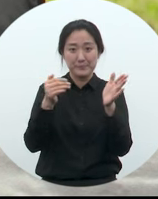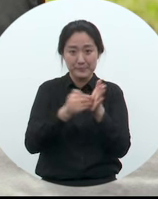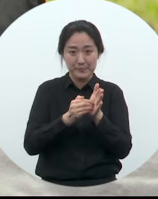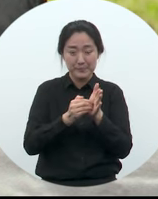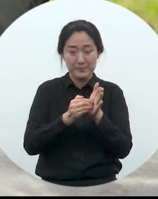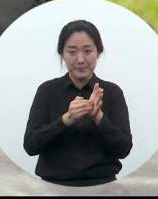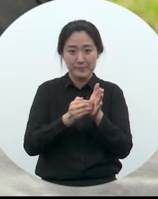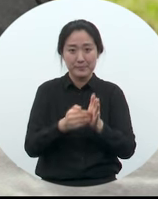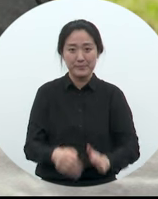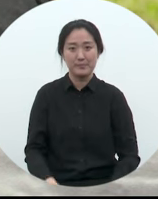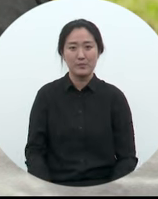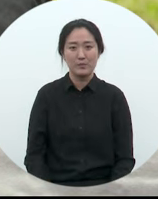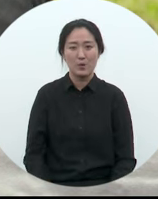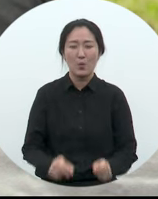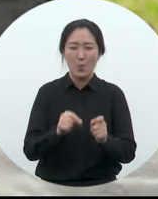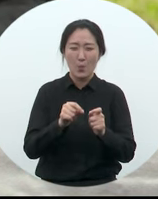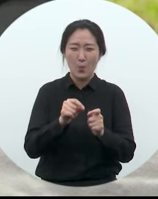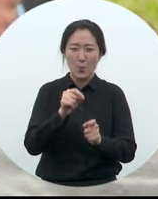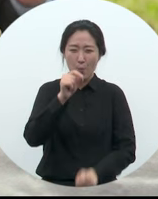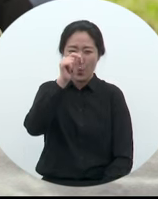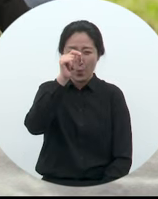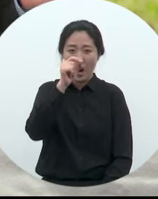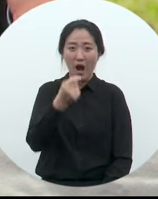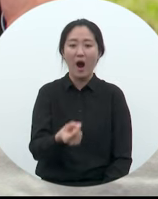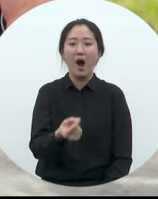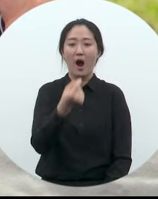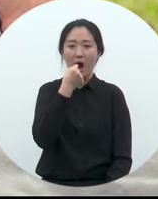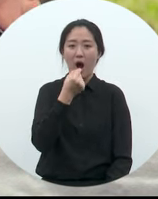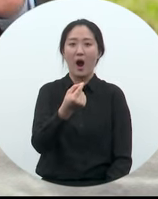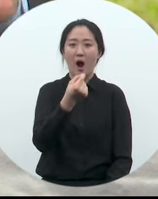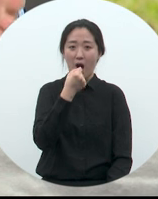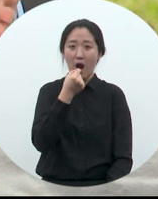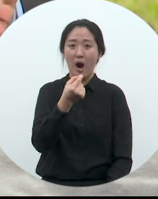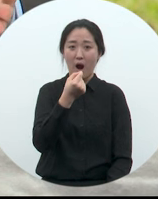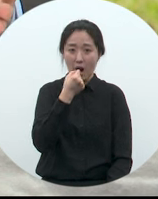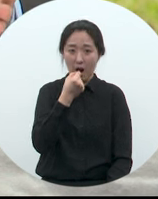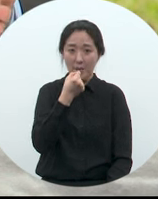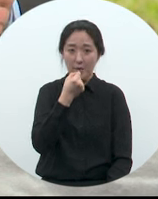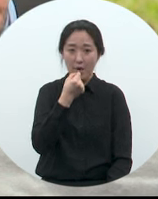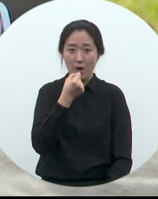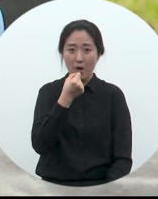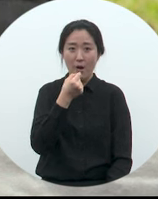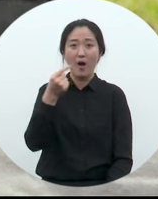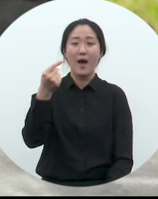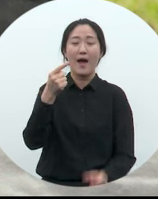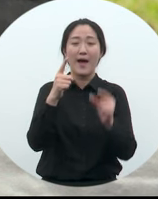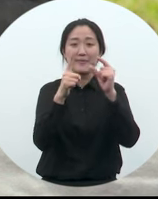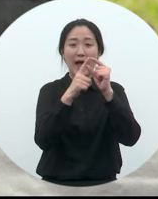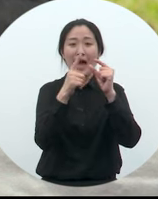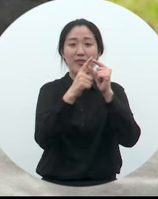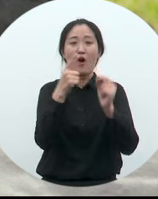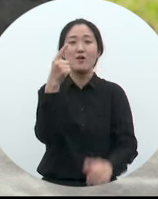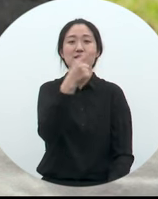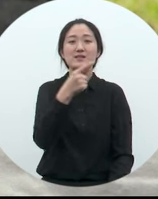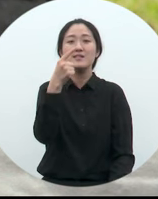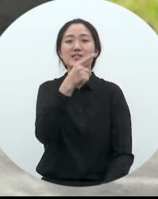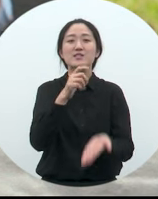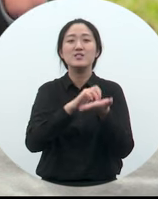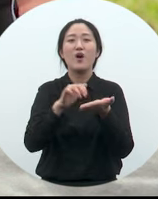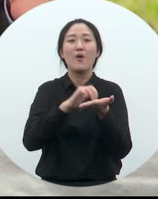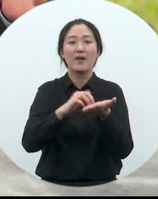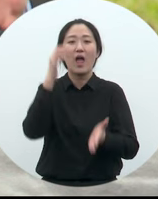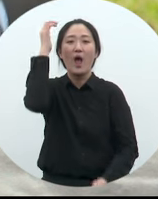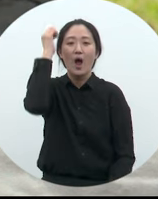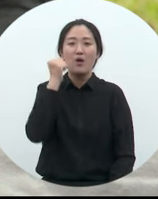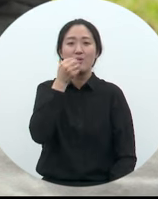정신환이다 얘기를 하는데, 동의보감에 보게 되면은 이 정신환을 오랫동안 먹게 되면은 첫 마디의 글귀를